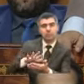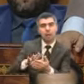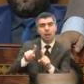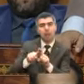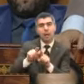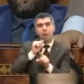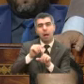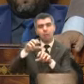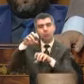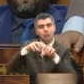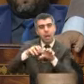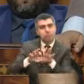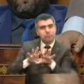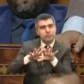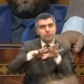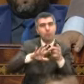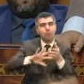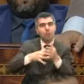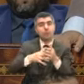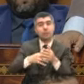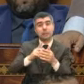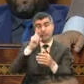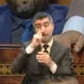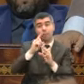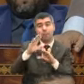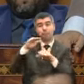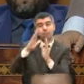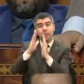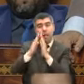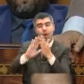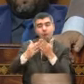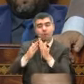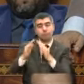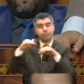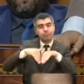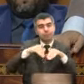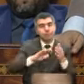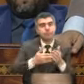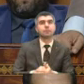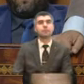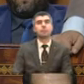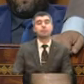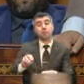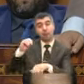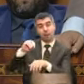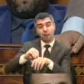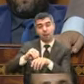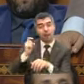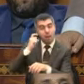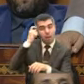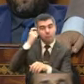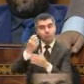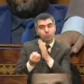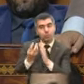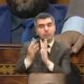مسبوقة خلفت خسائر مادية وبشرية، لذا يتوجب إعادة النظر في